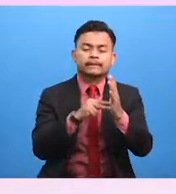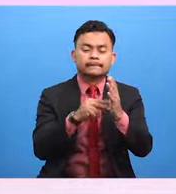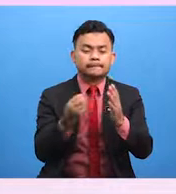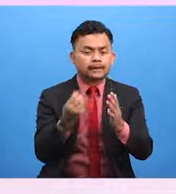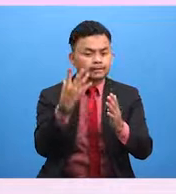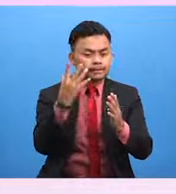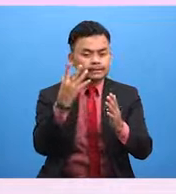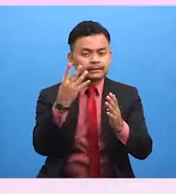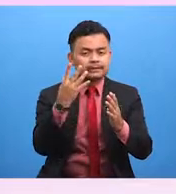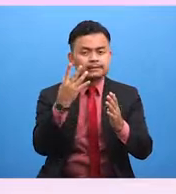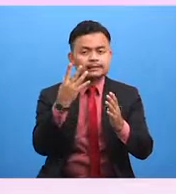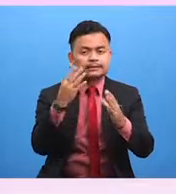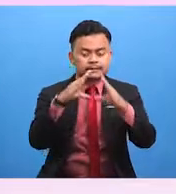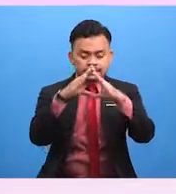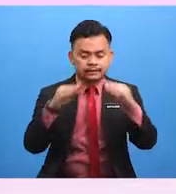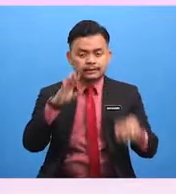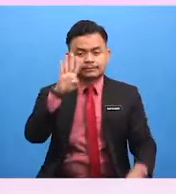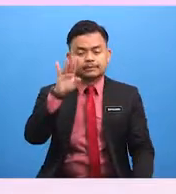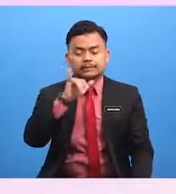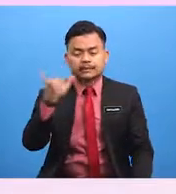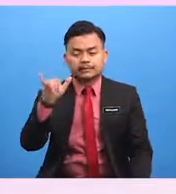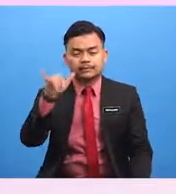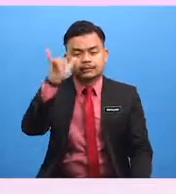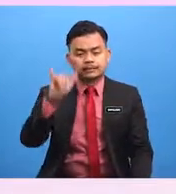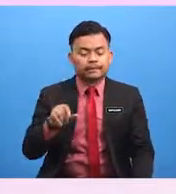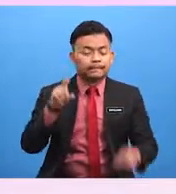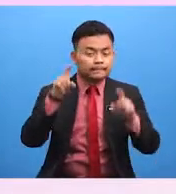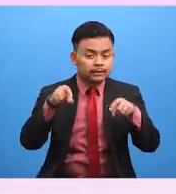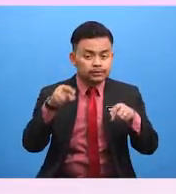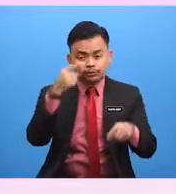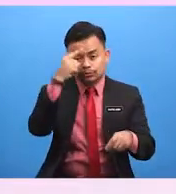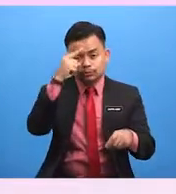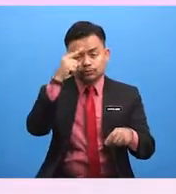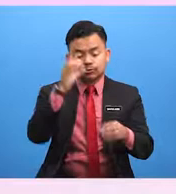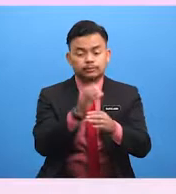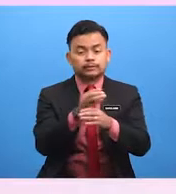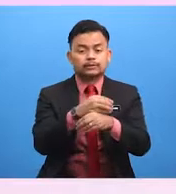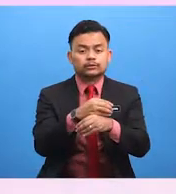empat sama yang diperlukan untuk membentuk sebuah kubus?